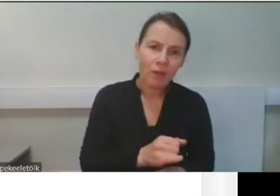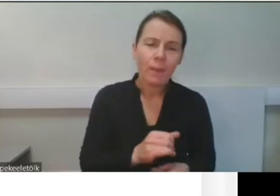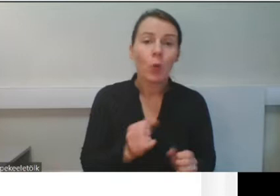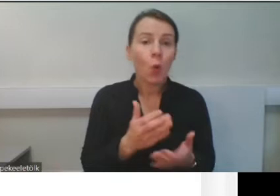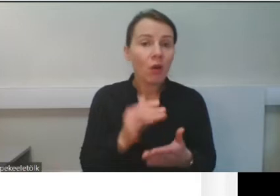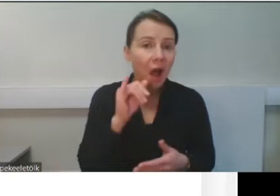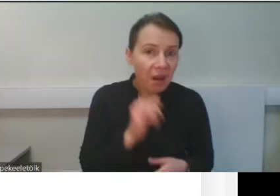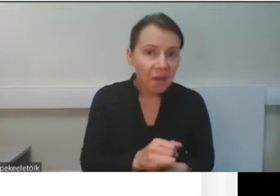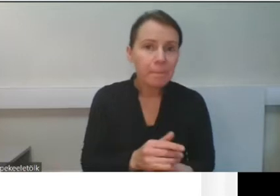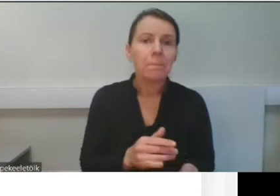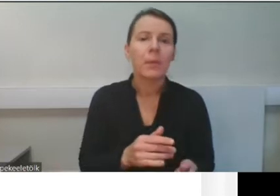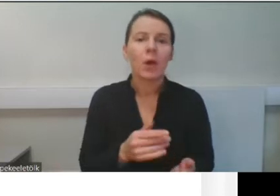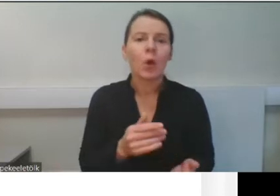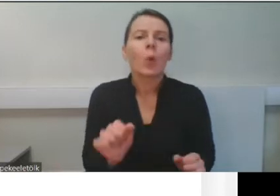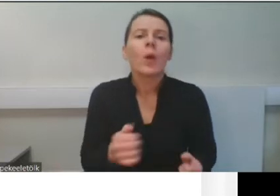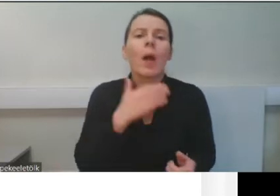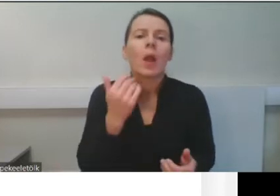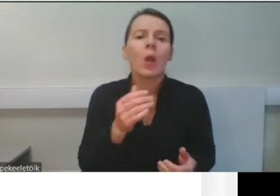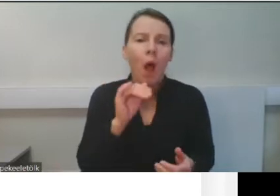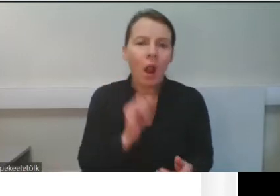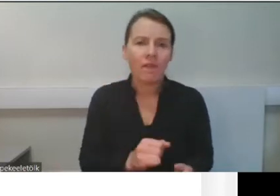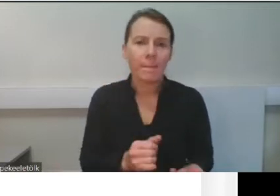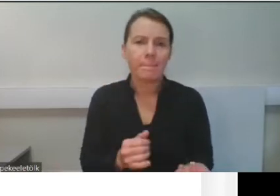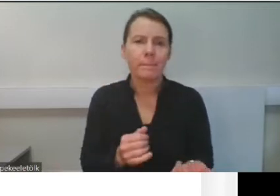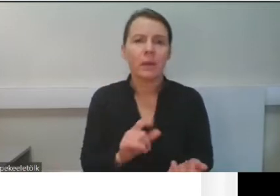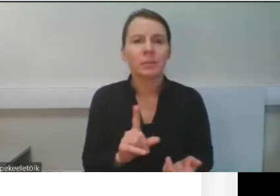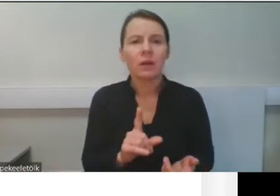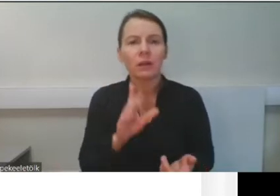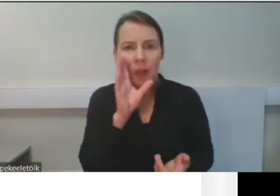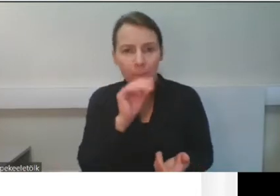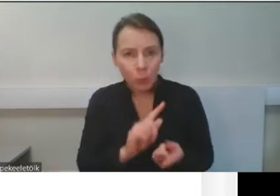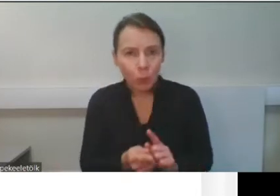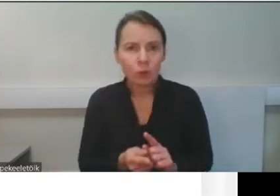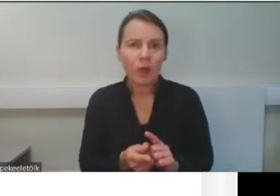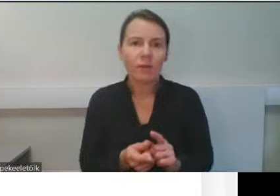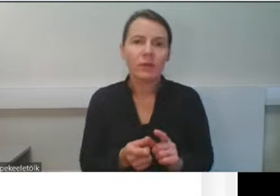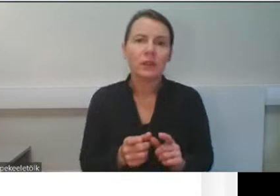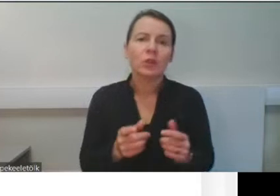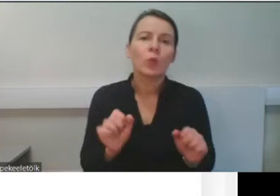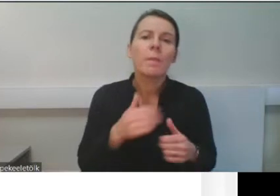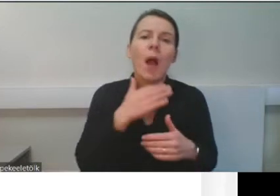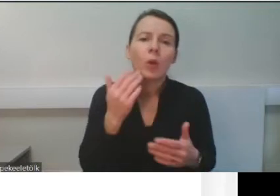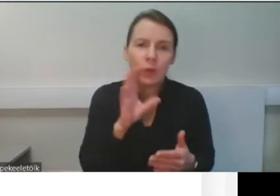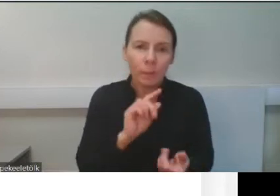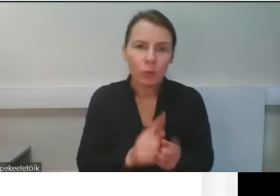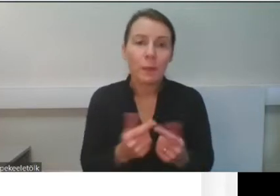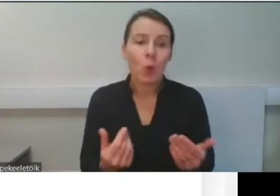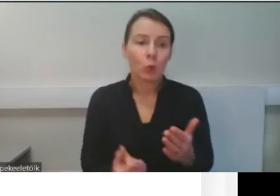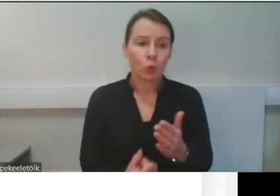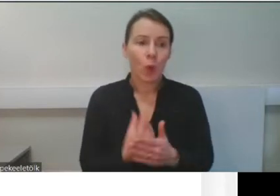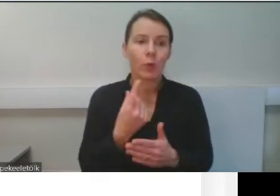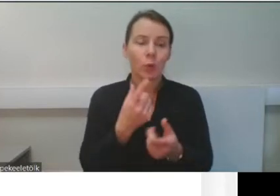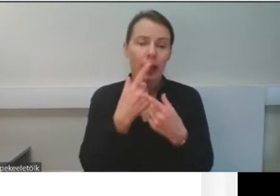oleks, et siis on selge, et siia pole uut infot juurde tulnud ja ei olegi võib-olla vajalik seda tabelit alati